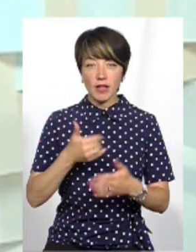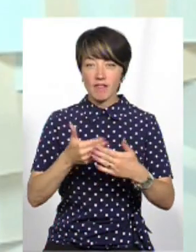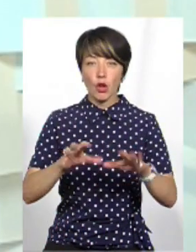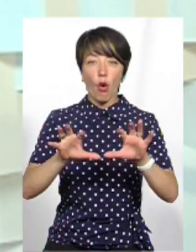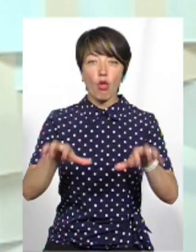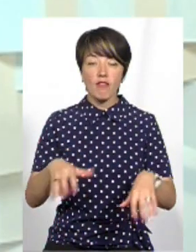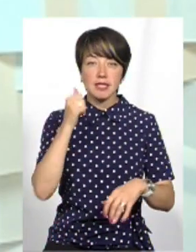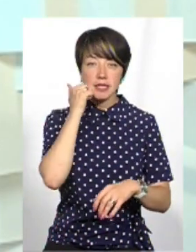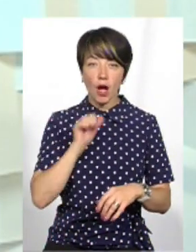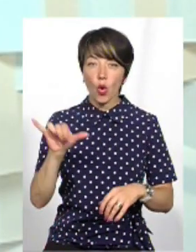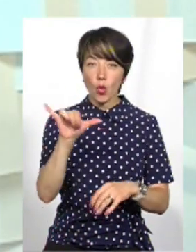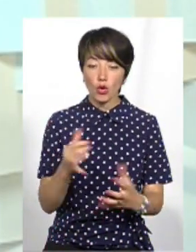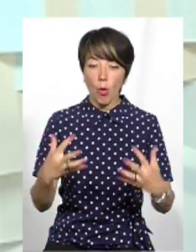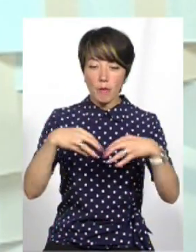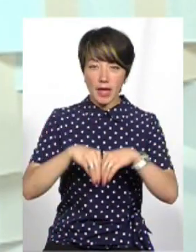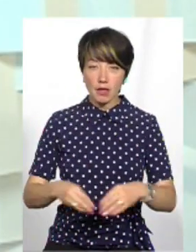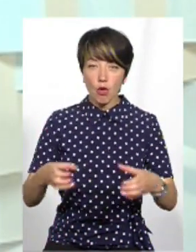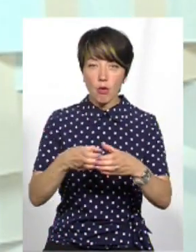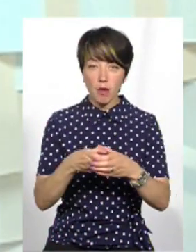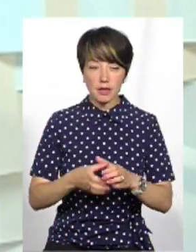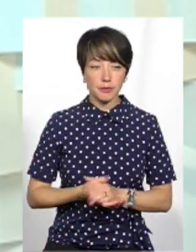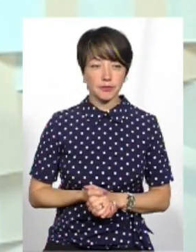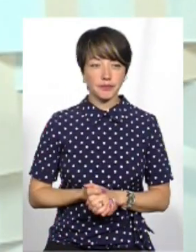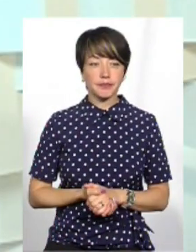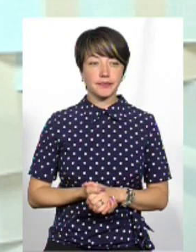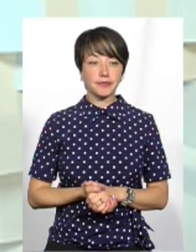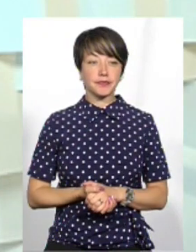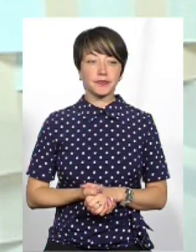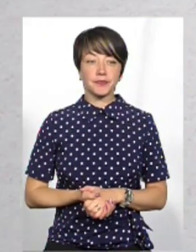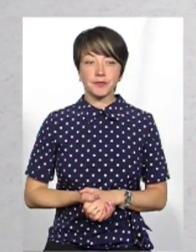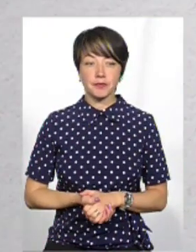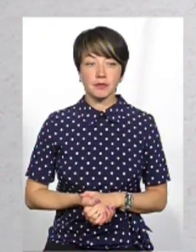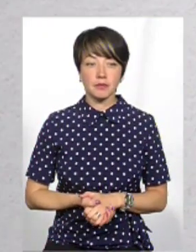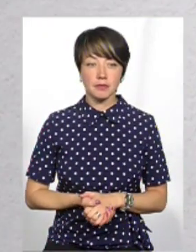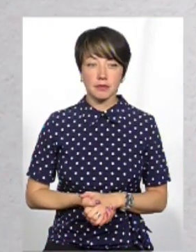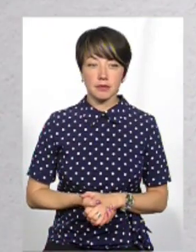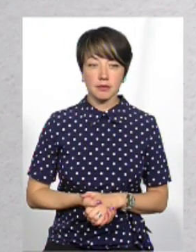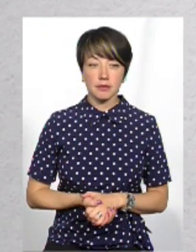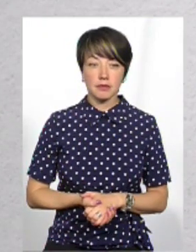голови Староушицької об'єднаної тергромади Анатолія Тимчука. Прошу.